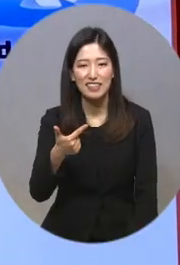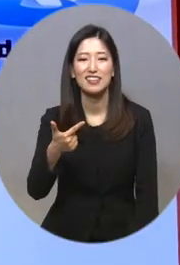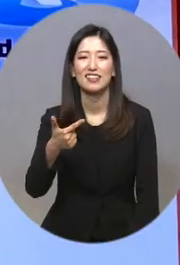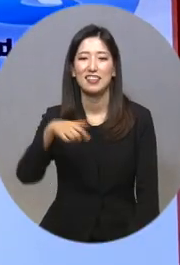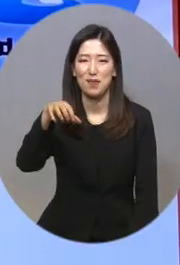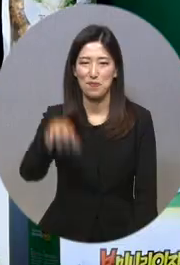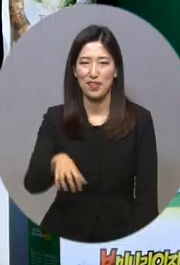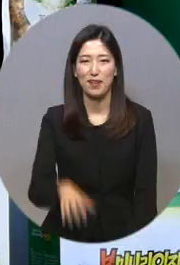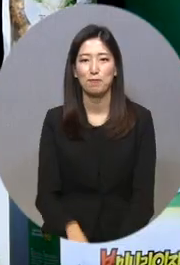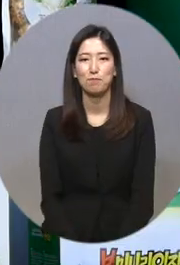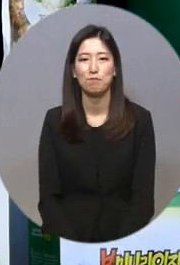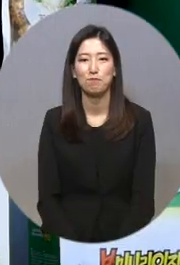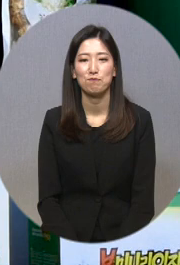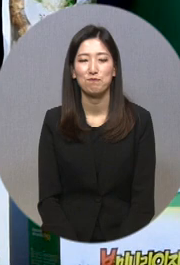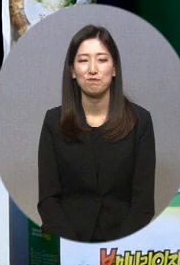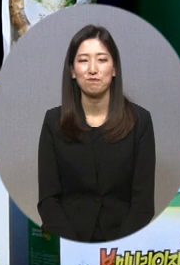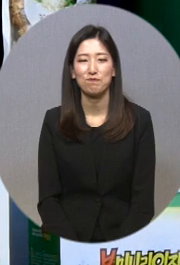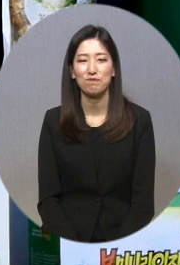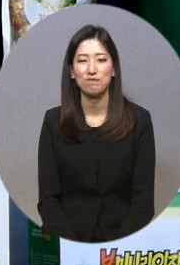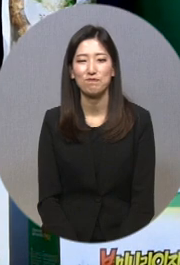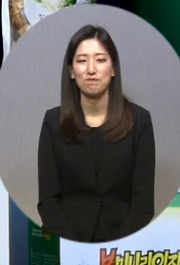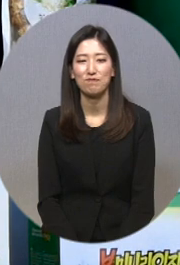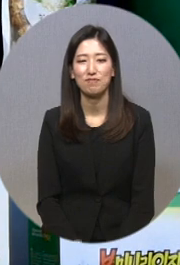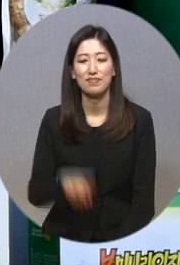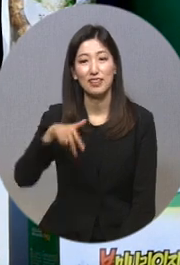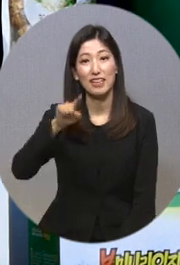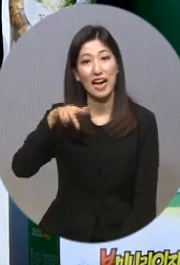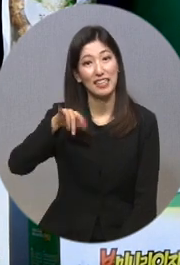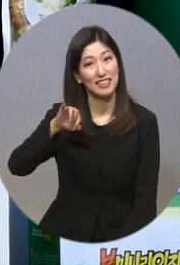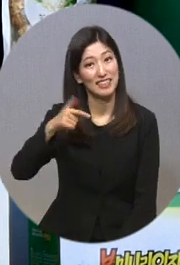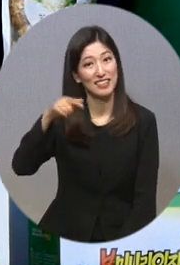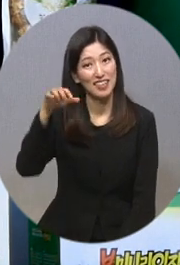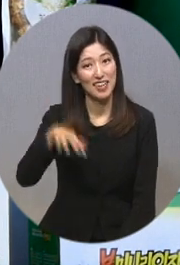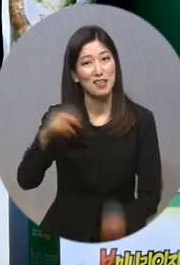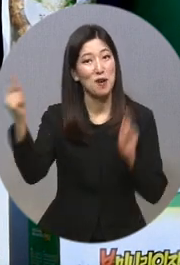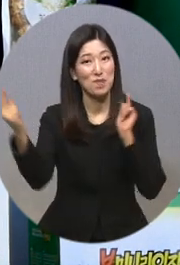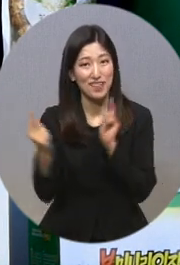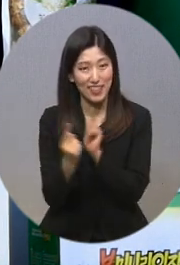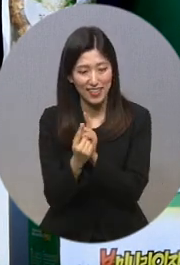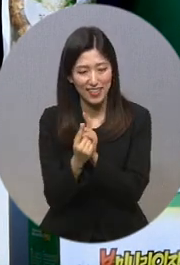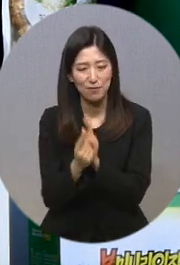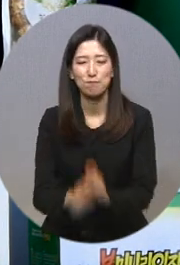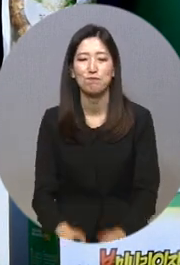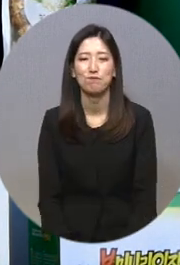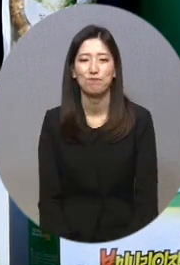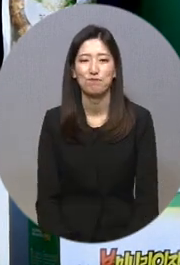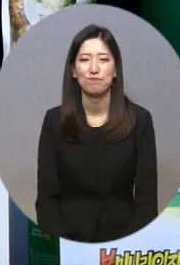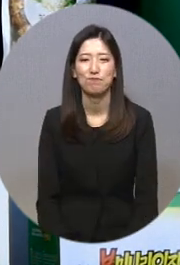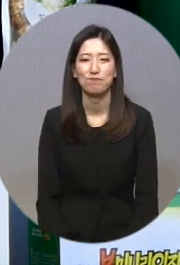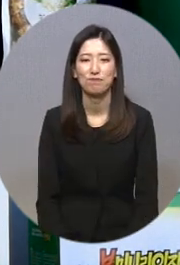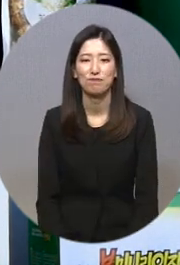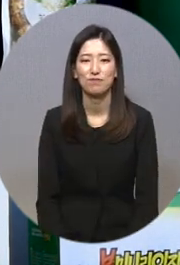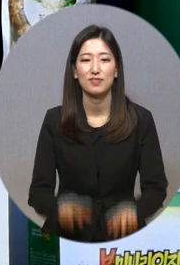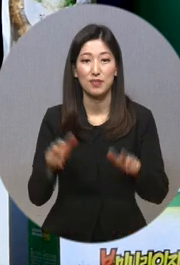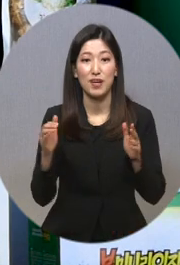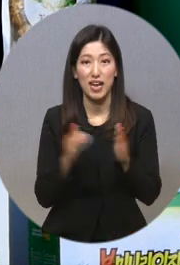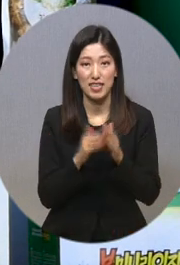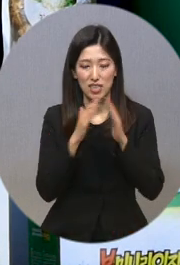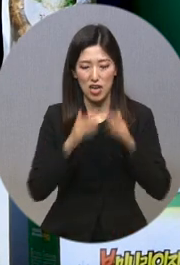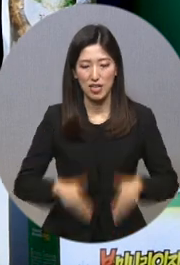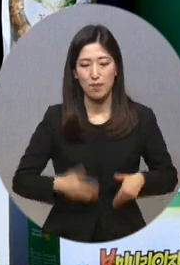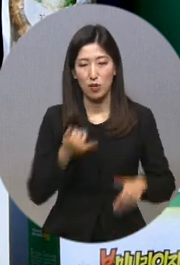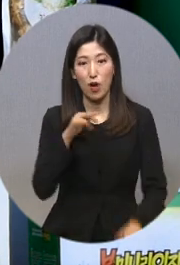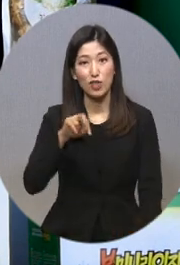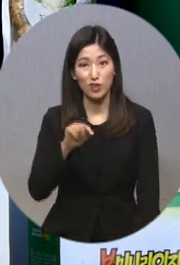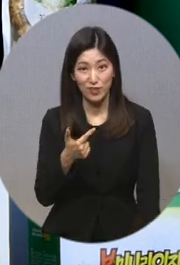군입니다. 알겠습니다. 그곳에서 저희는 아주 환한 웃음으로 다시 인사드리겠습니다. 지금까지 전라남도